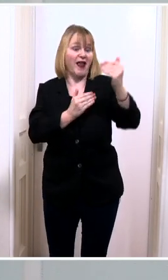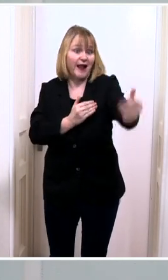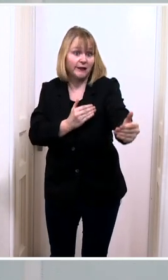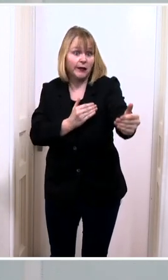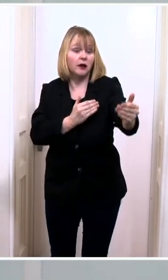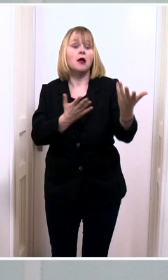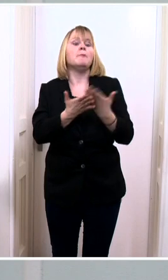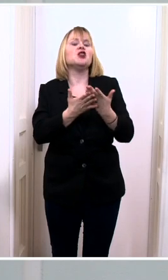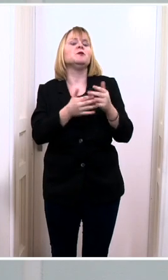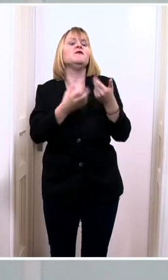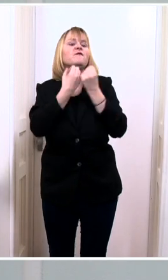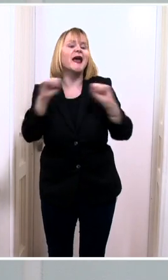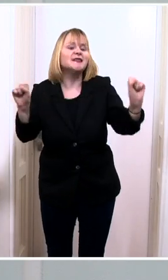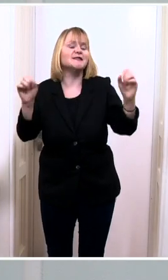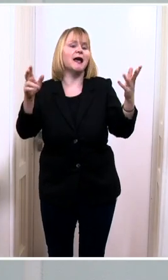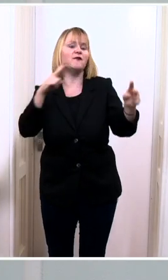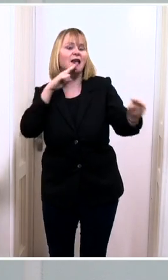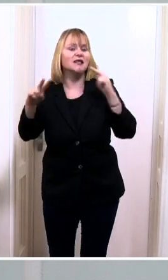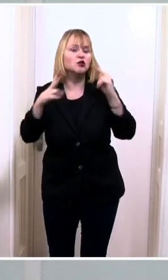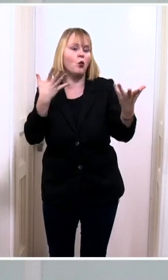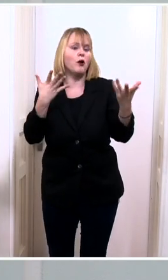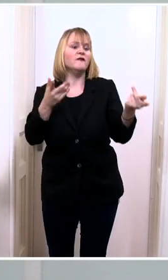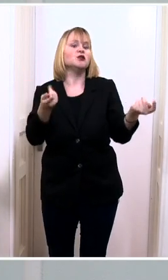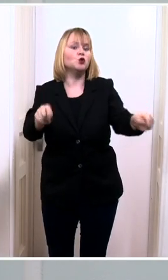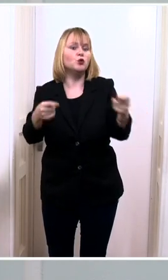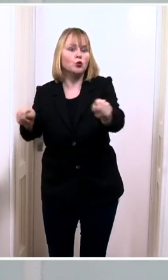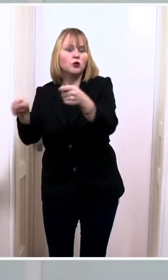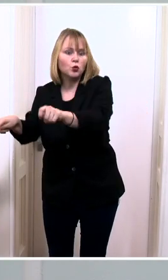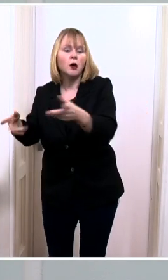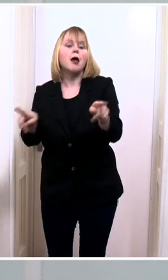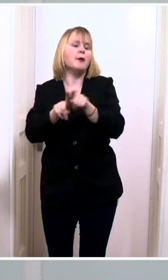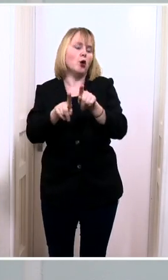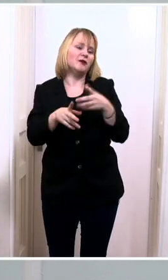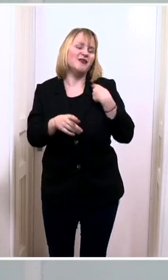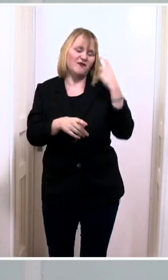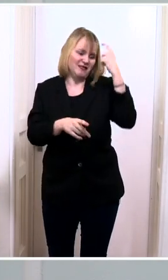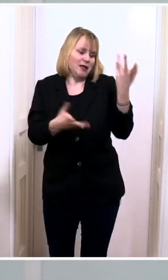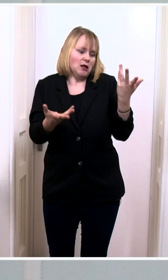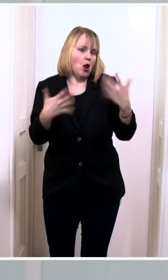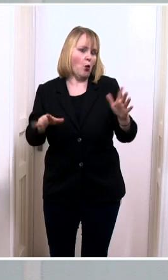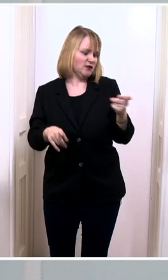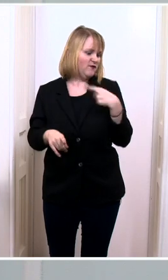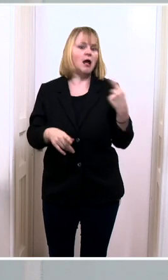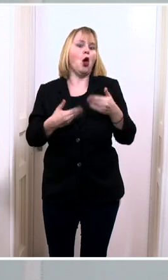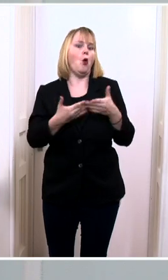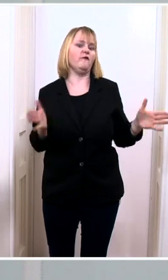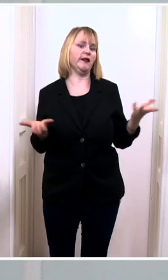sind, Freizeiteinrichtungen geschlossen sind, dann macht es wenig Sinn, wenn wir bei uns entsprechend wieder öffnen.